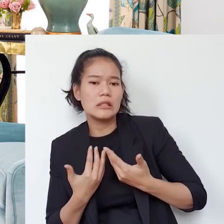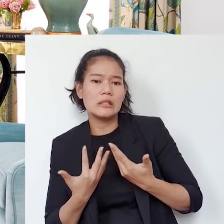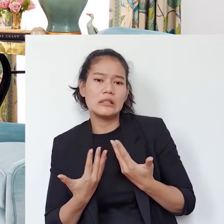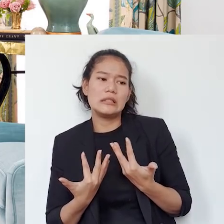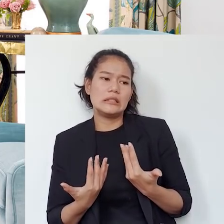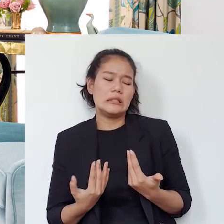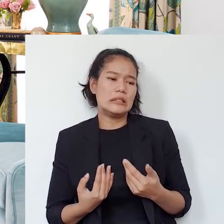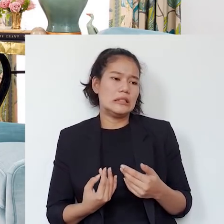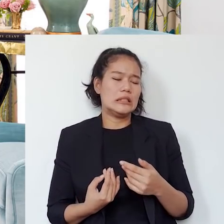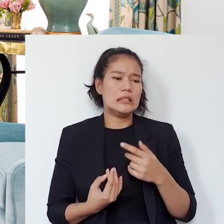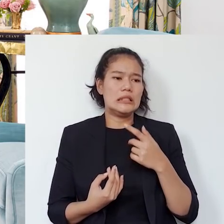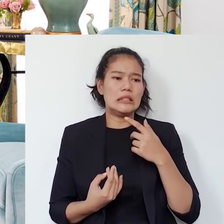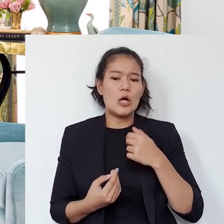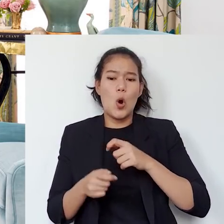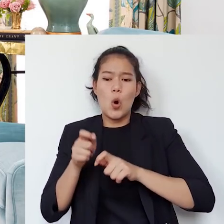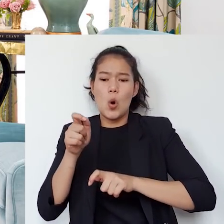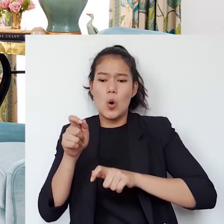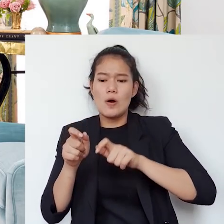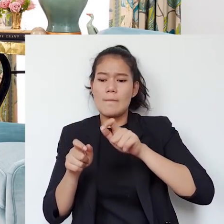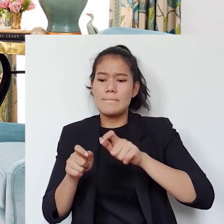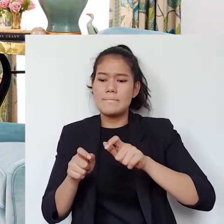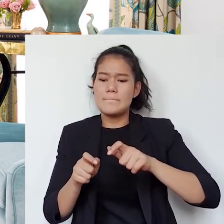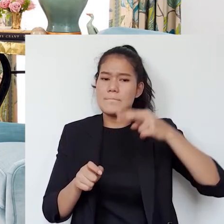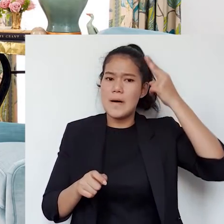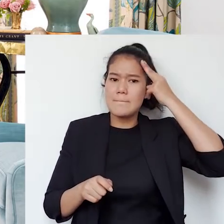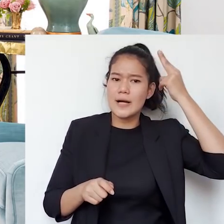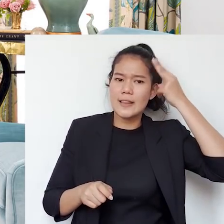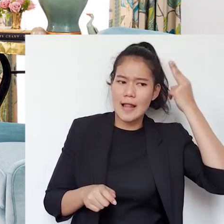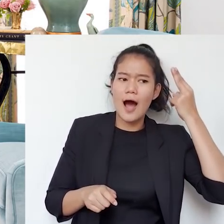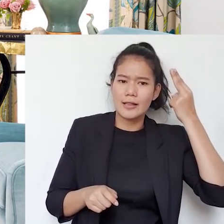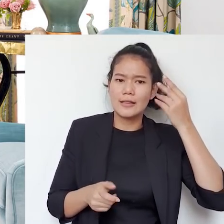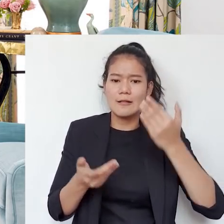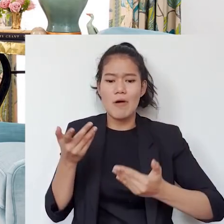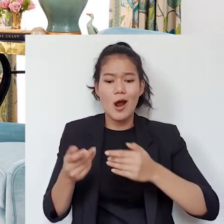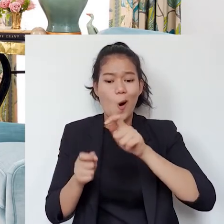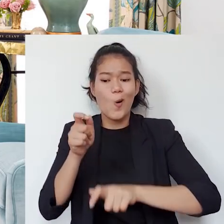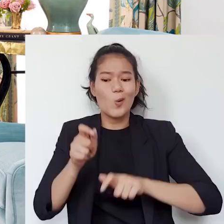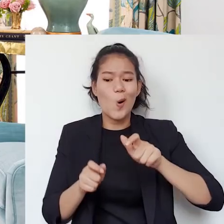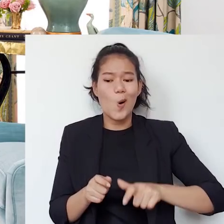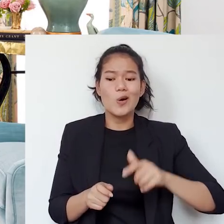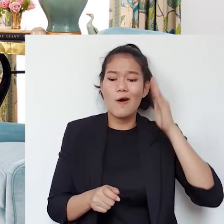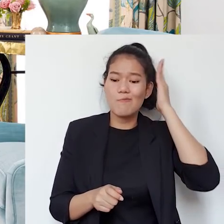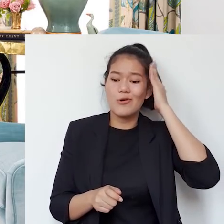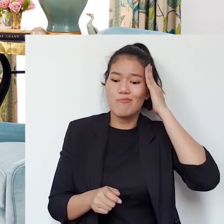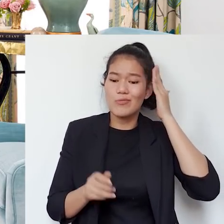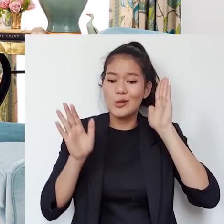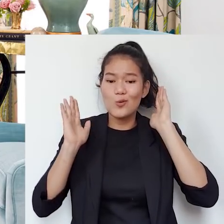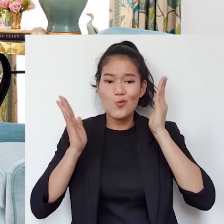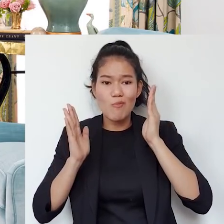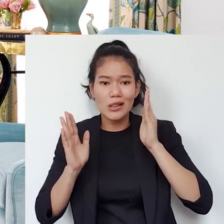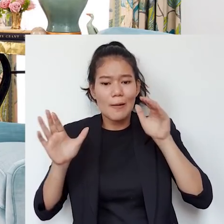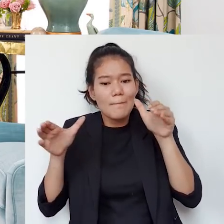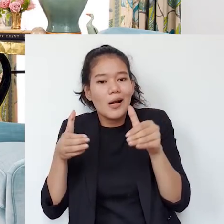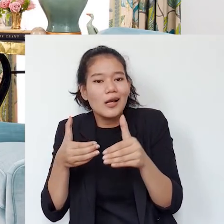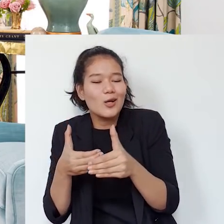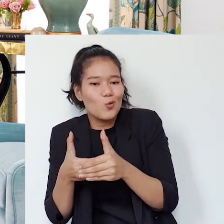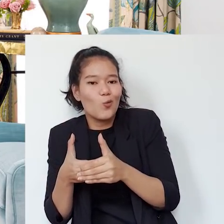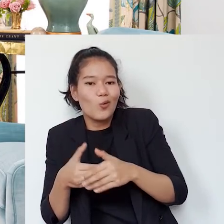tamparan bagi otoritas yang di mana para pemimpin umat dan tua-tua itu berlindung.